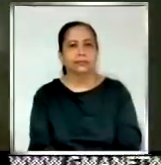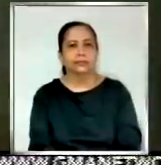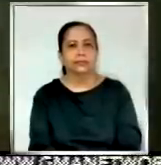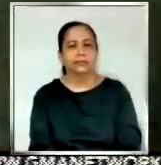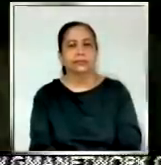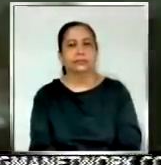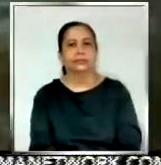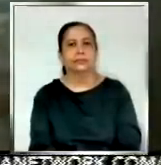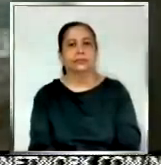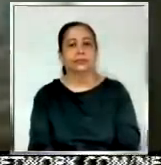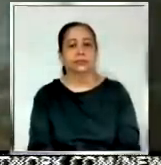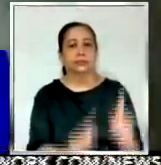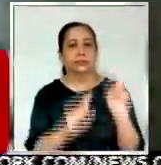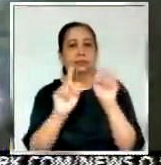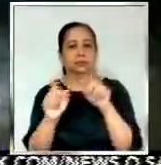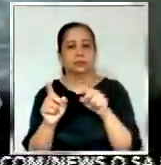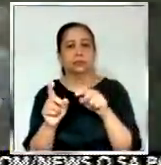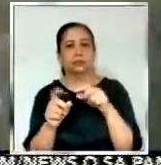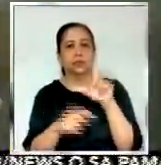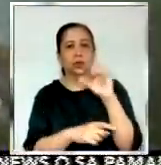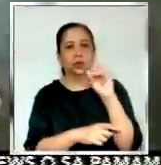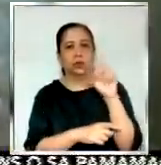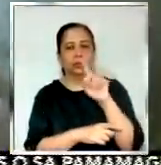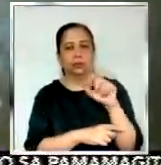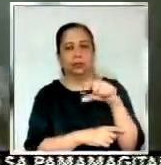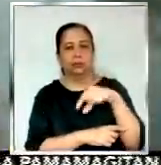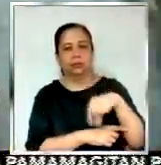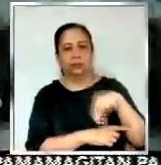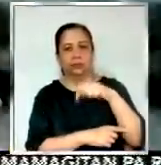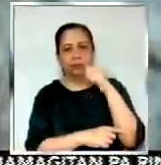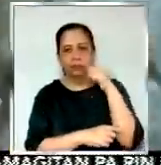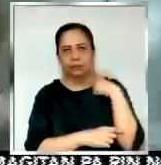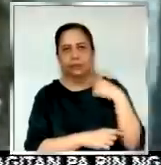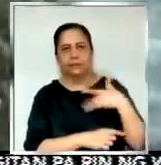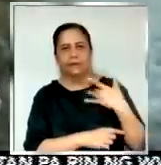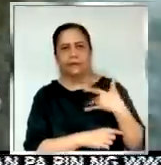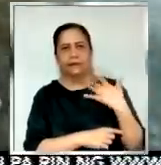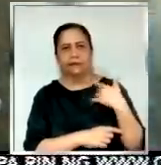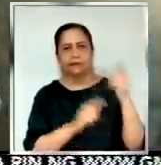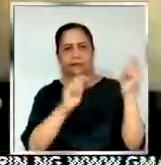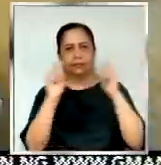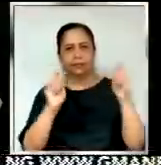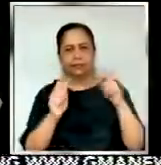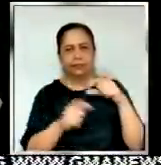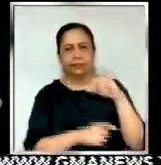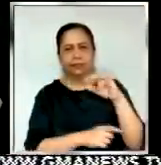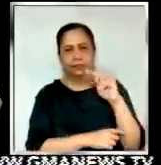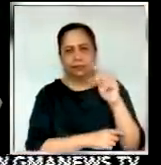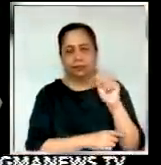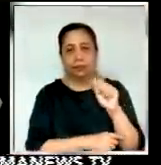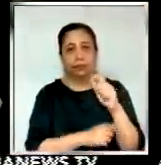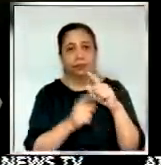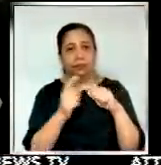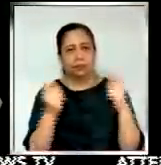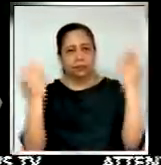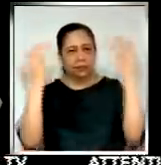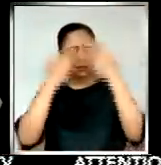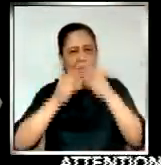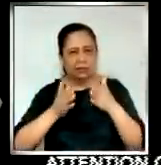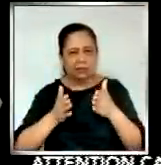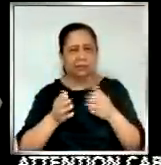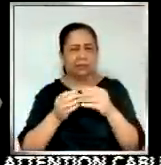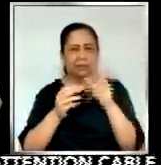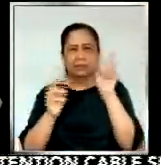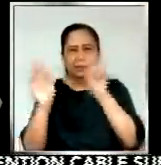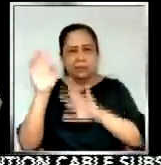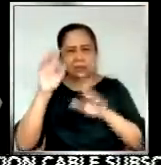Papunta pa lang kami ng bayan ng Lopez, Quezon kagabi. Nagparamdam na ang Bagyong Quinta. Ang madilim na daan lalo pang di maaninag sa lakas